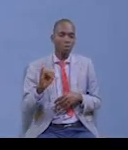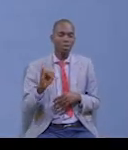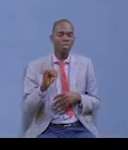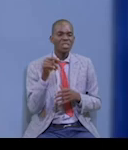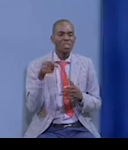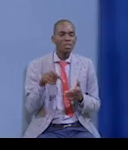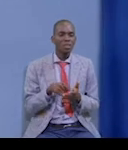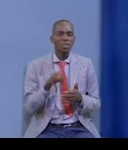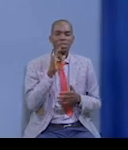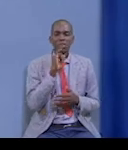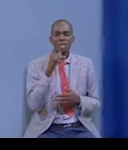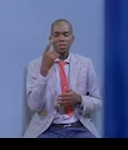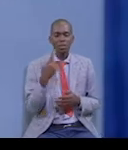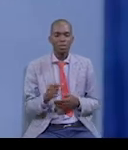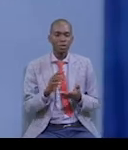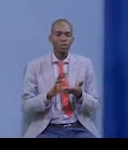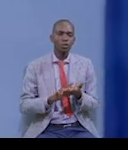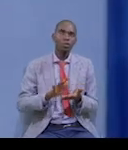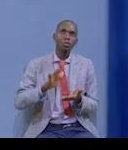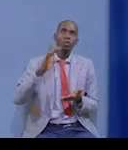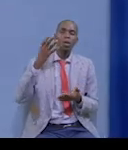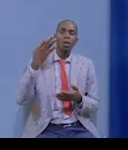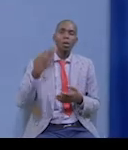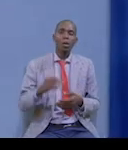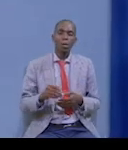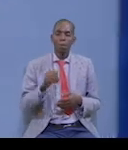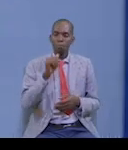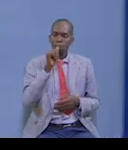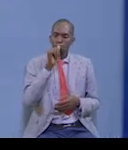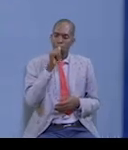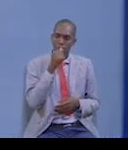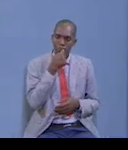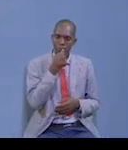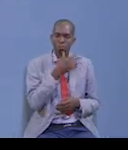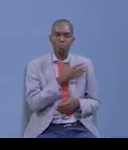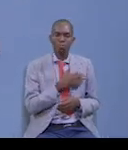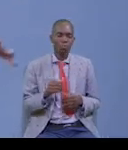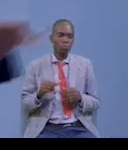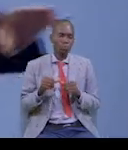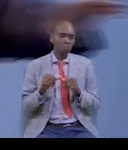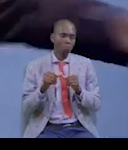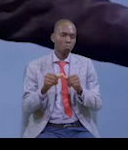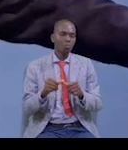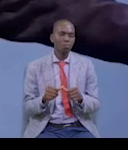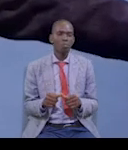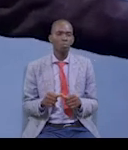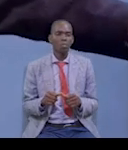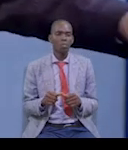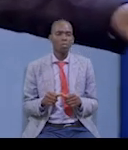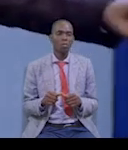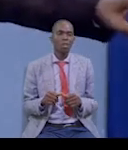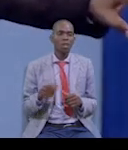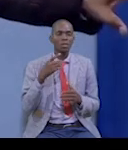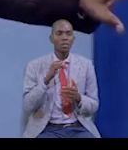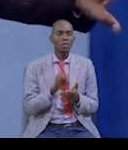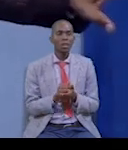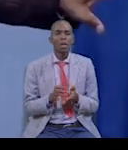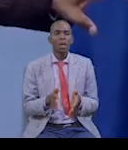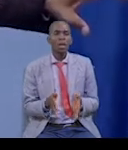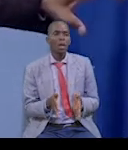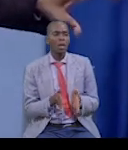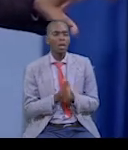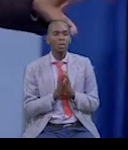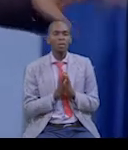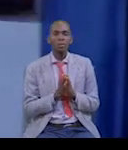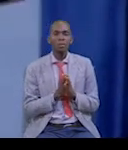glory of perseverance. ఇది సహనానికి ఉన్న పట్టుదలకున్న మహిమ. Said, cast your nets there. అప్పుడు అన్నారు,